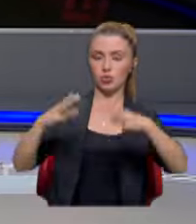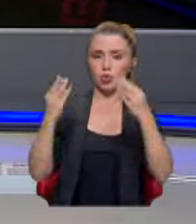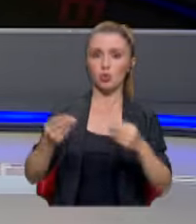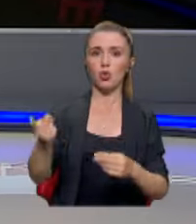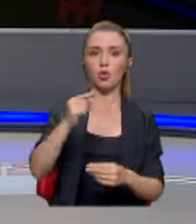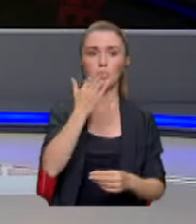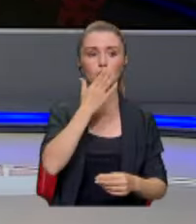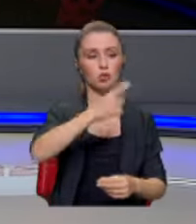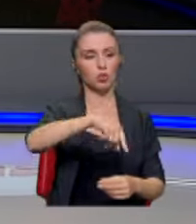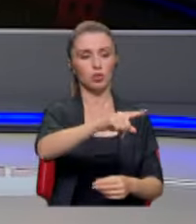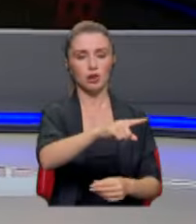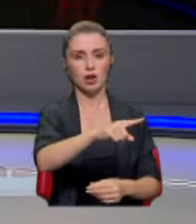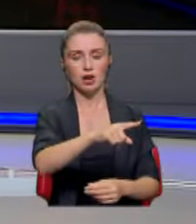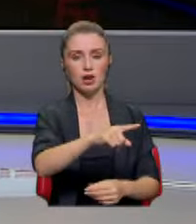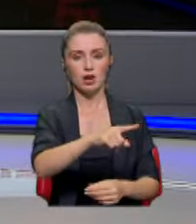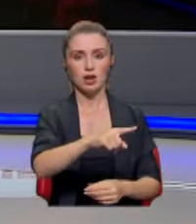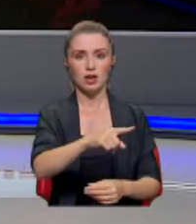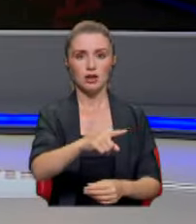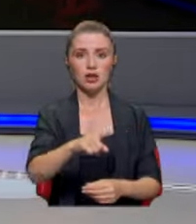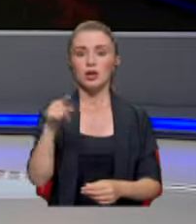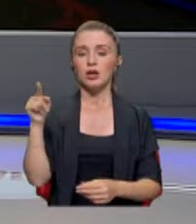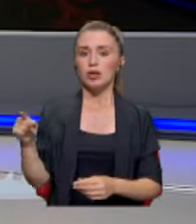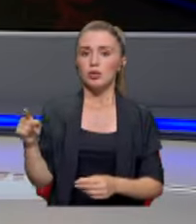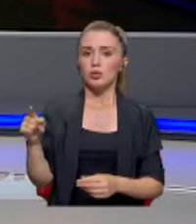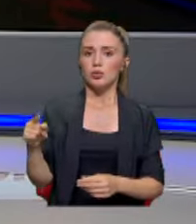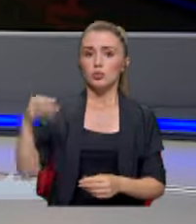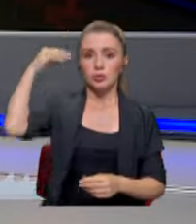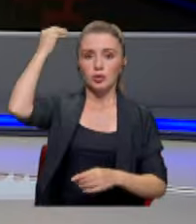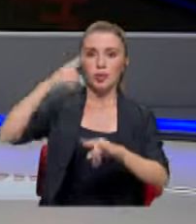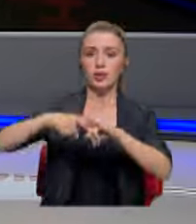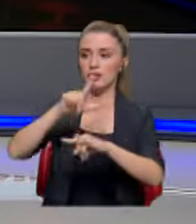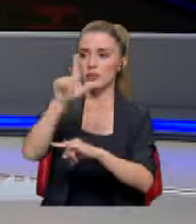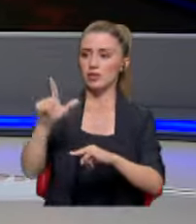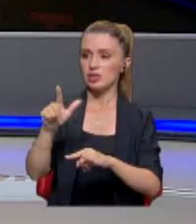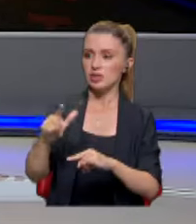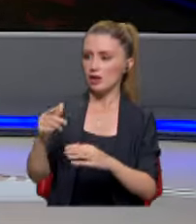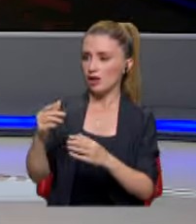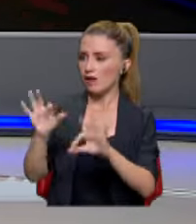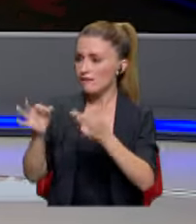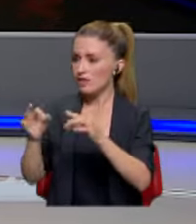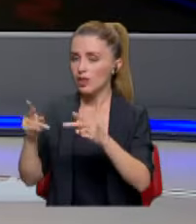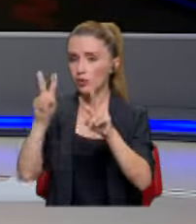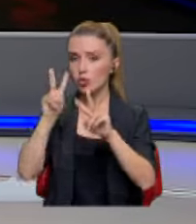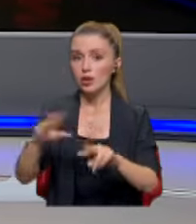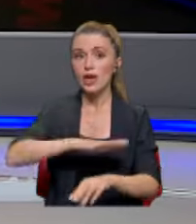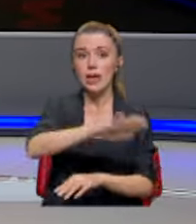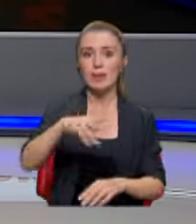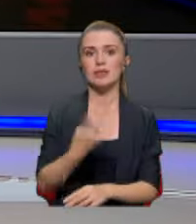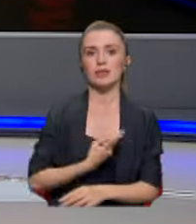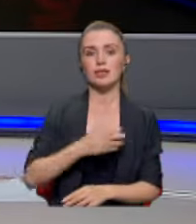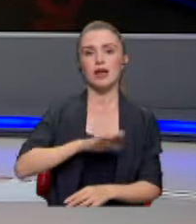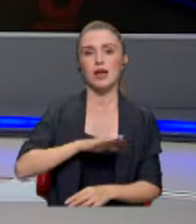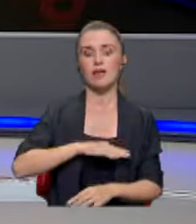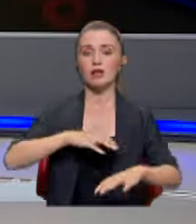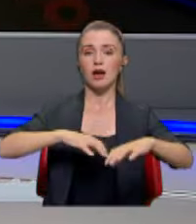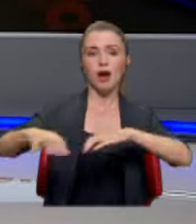okullara giden çocuklar. Biraz da böyle evin göz bebeği gibi sayılıyor imam hatipler. Yoksa hepimiz bizim çocuk, hepsi bizim çocuğumuz. Yani bunlar arasında